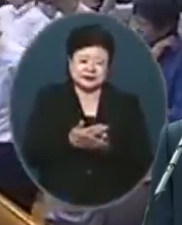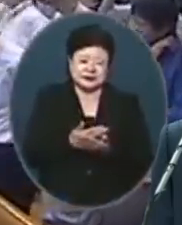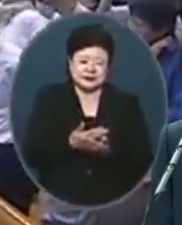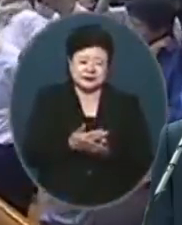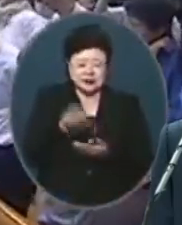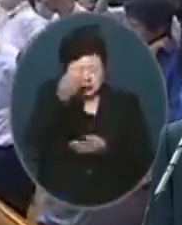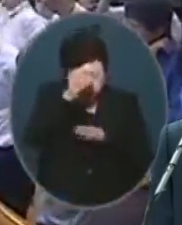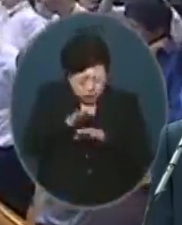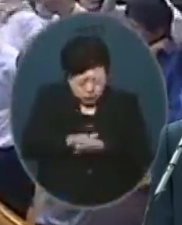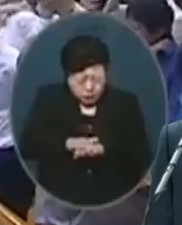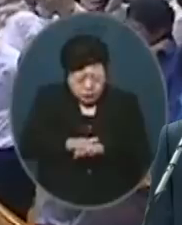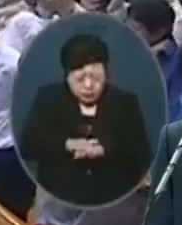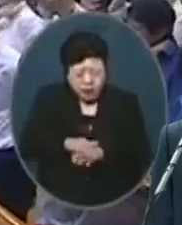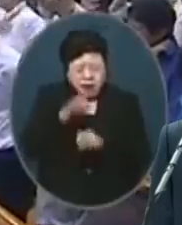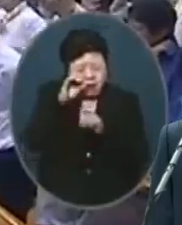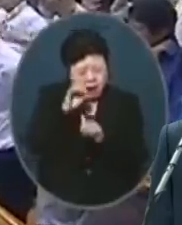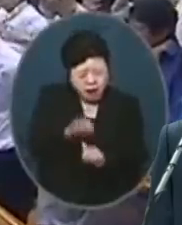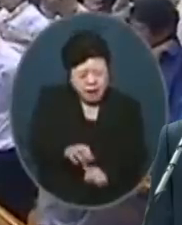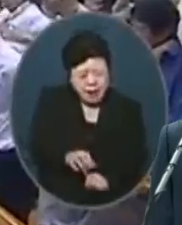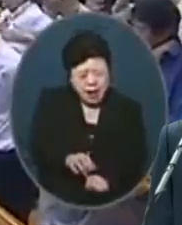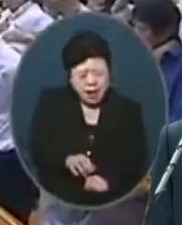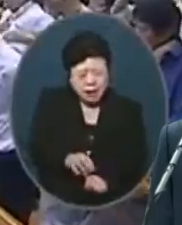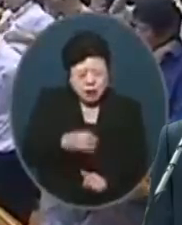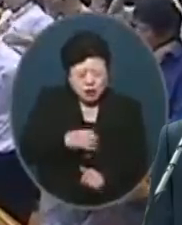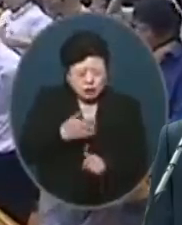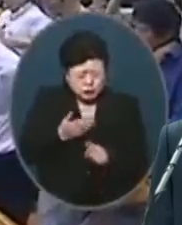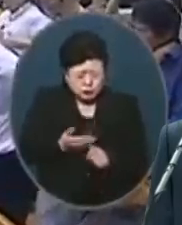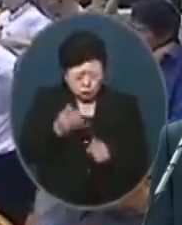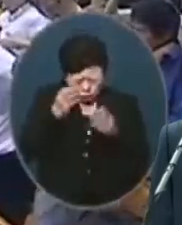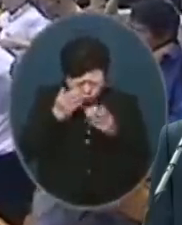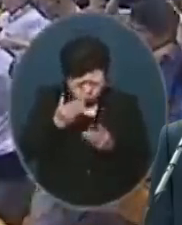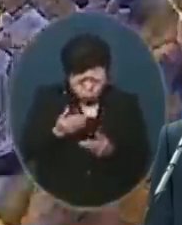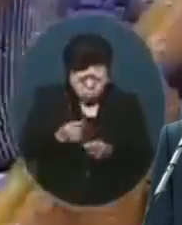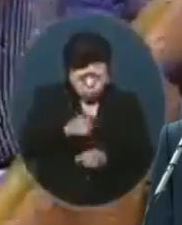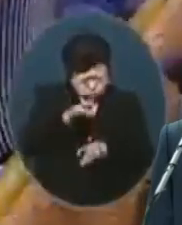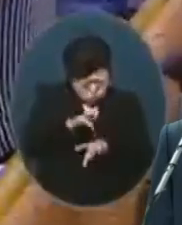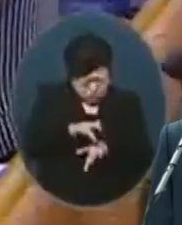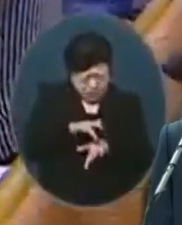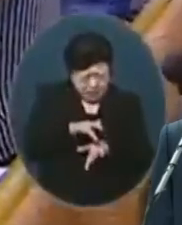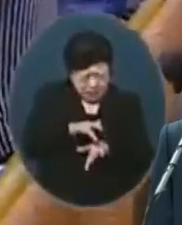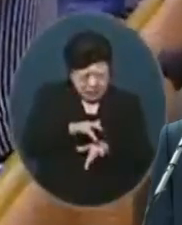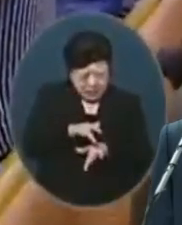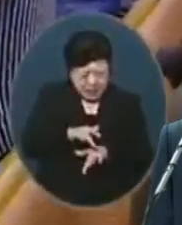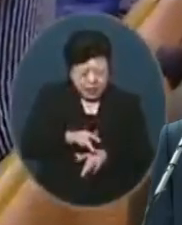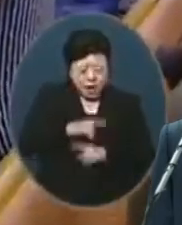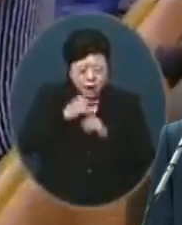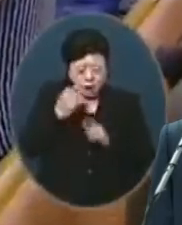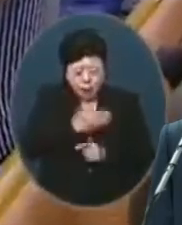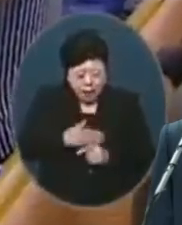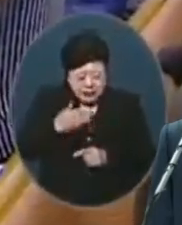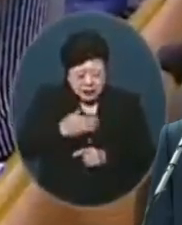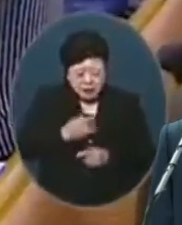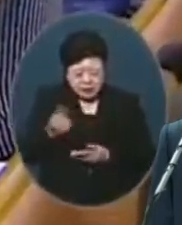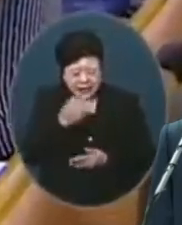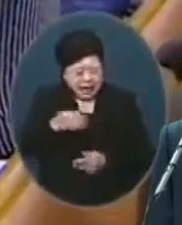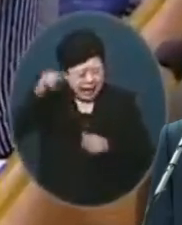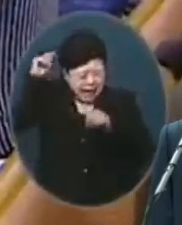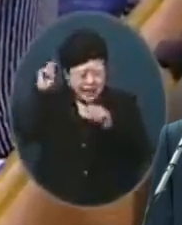우리 성도들을 억압하고 괴롭히고 고통을 주는 원수 귀신아, 각 사람 몸에서